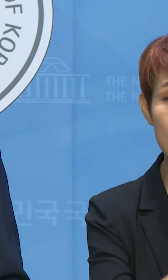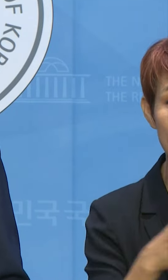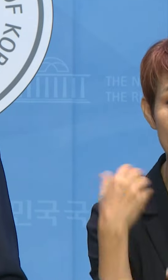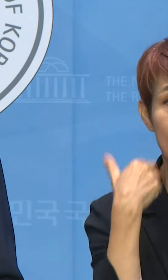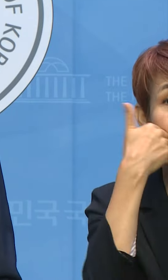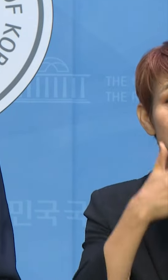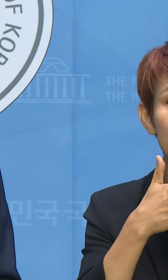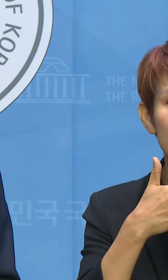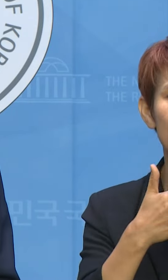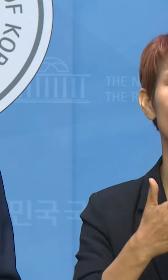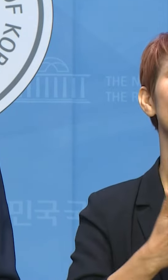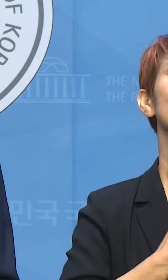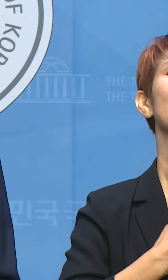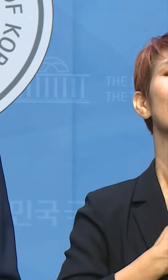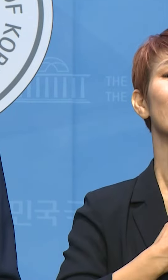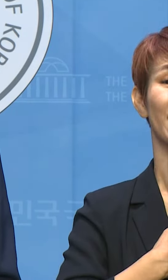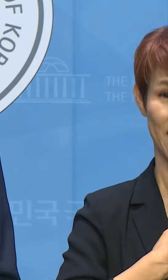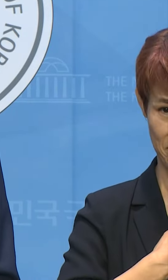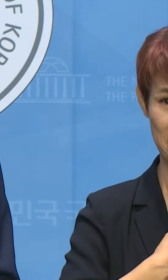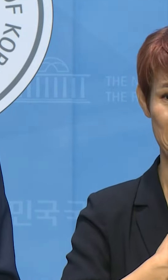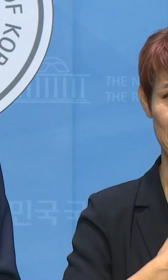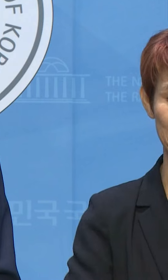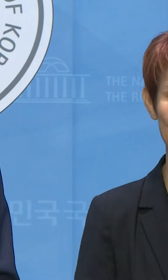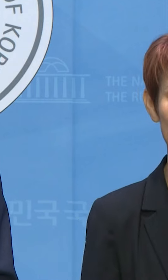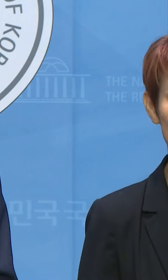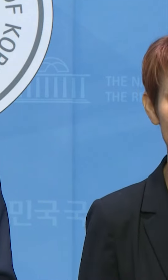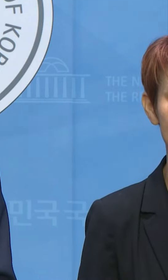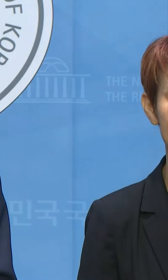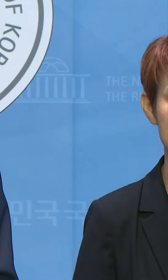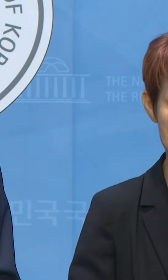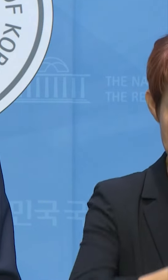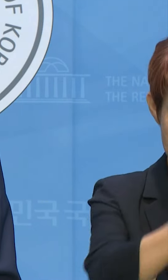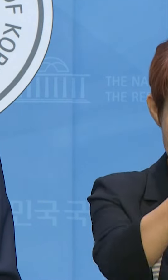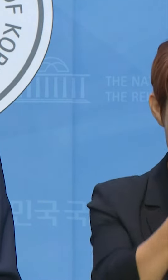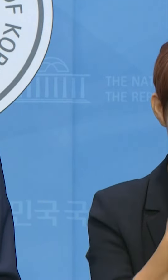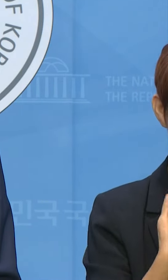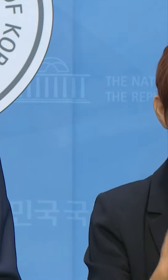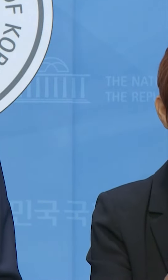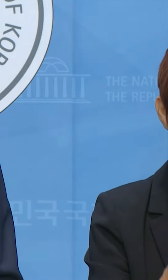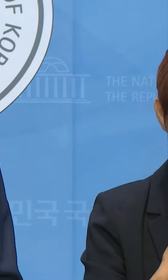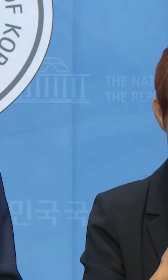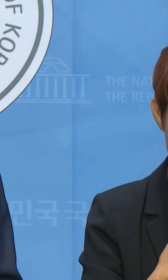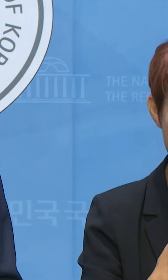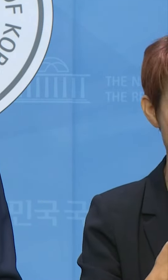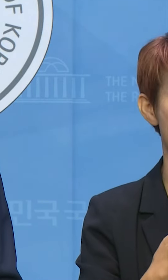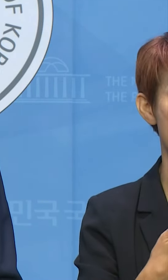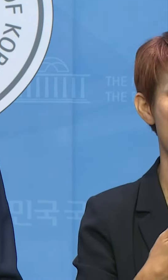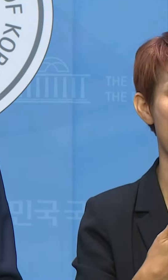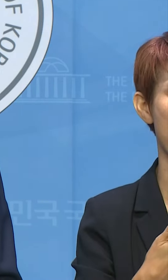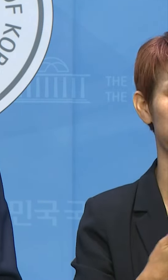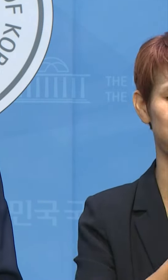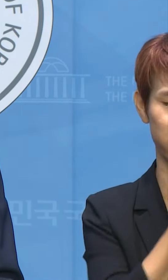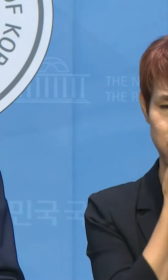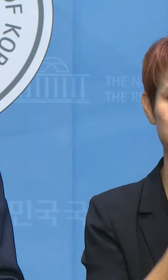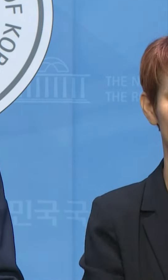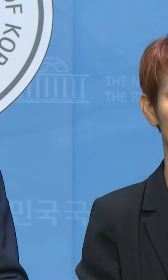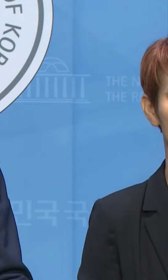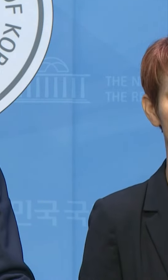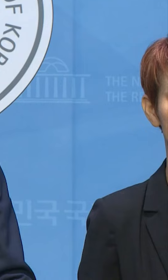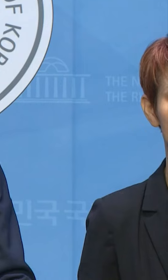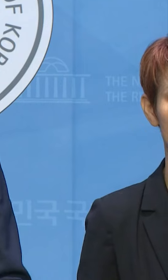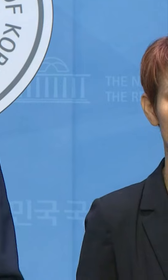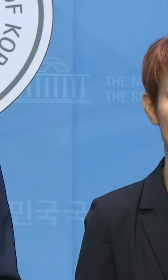이었습니까 저 조국 아닙니까 승리의 경험은 억만금을 주고도 살 수 없습니다